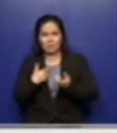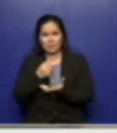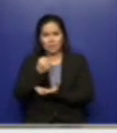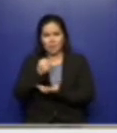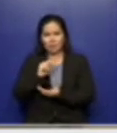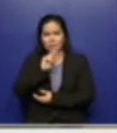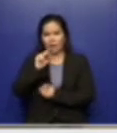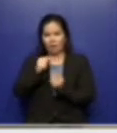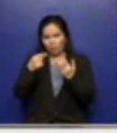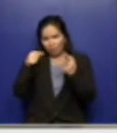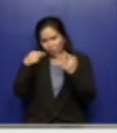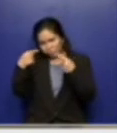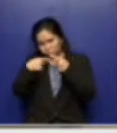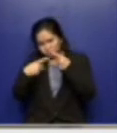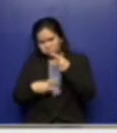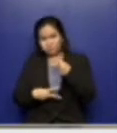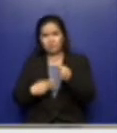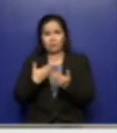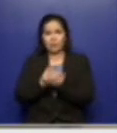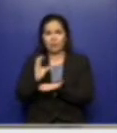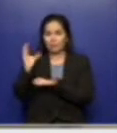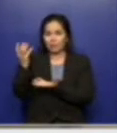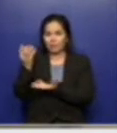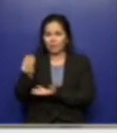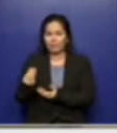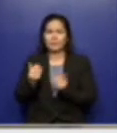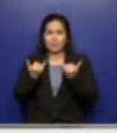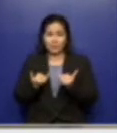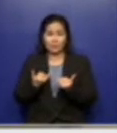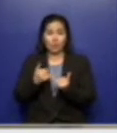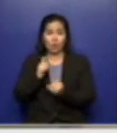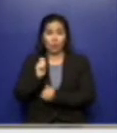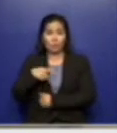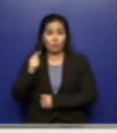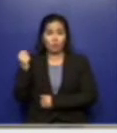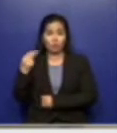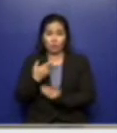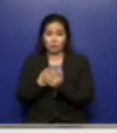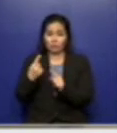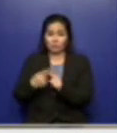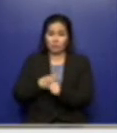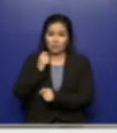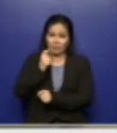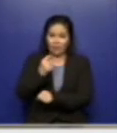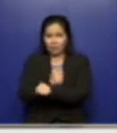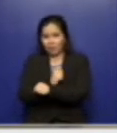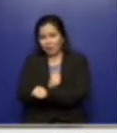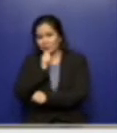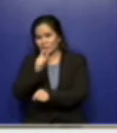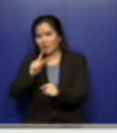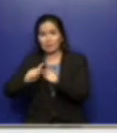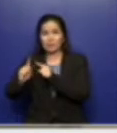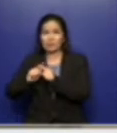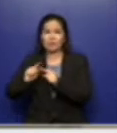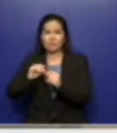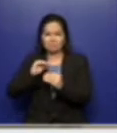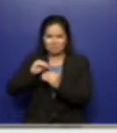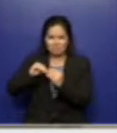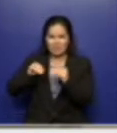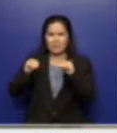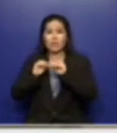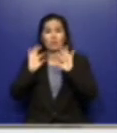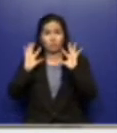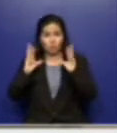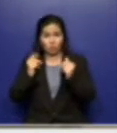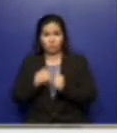ไปหลายอย่างเหลือเกินตอนนี้ท้องถิ่นจะไม่มีเงินจ่ายค่าเงินเดือนค่าตอบแทนรายจ่ายประจำใน